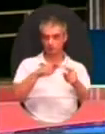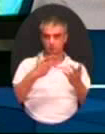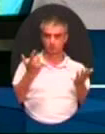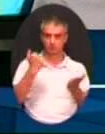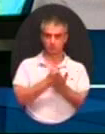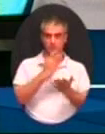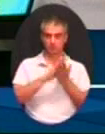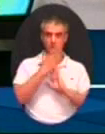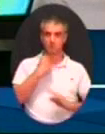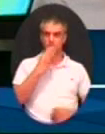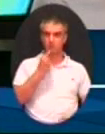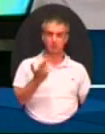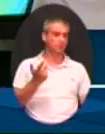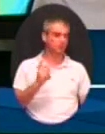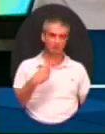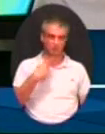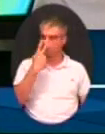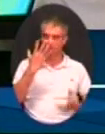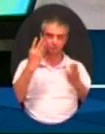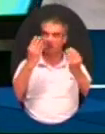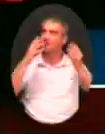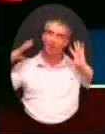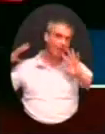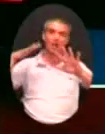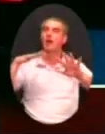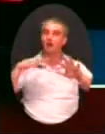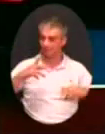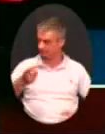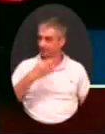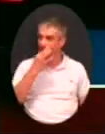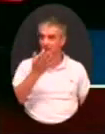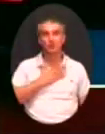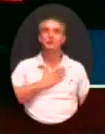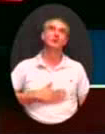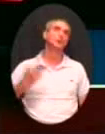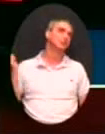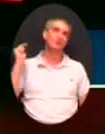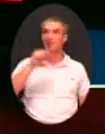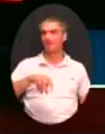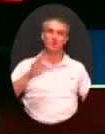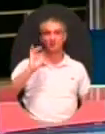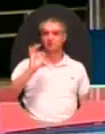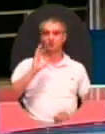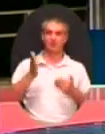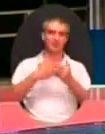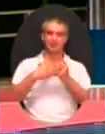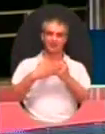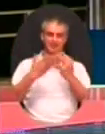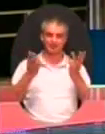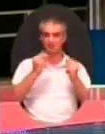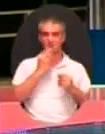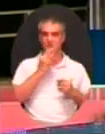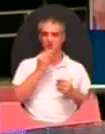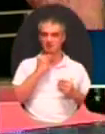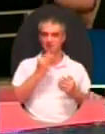האישור שמגויר, שזה גירות. לא ראיתי שיש כל כך בהמונים שרוצים לבוא הנה על מנת להתחתן עם